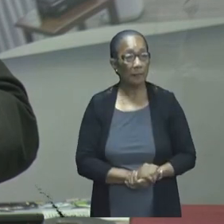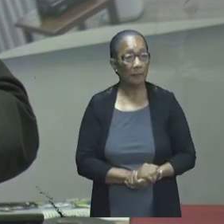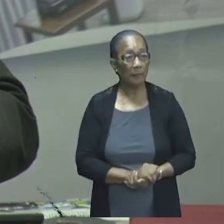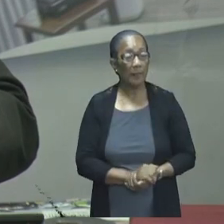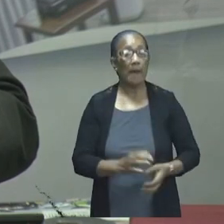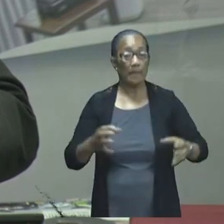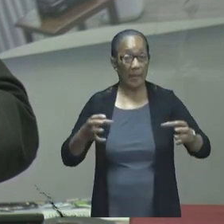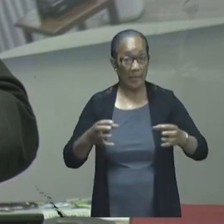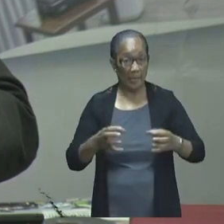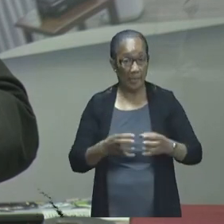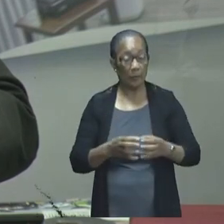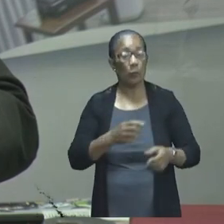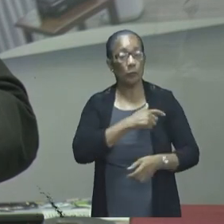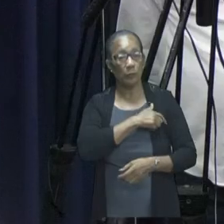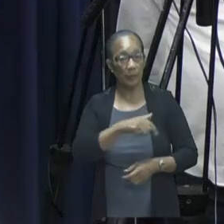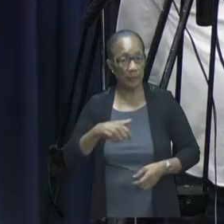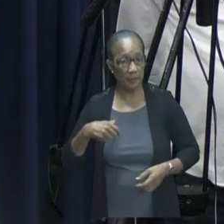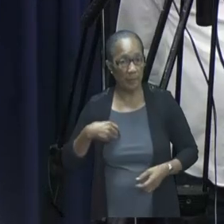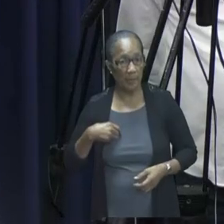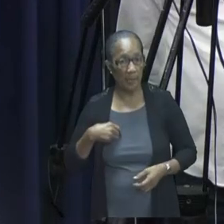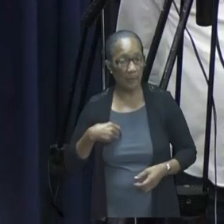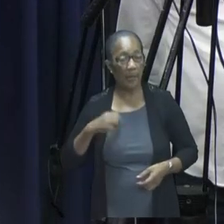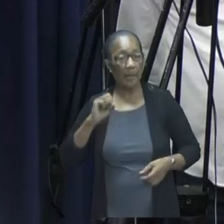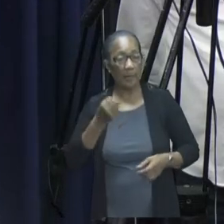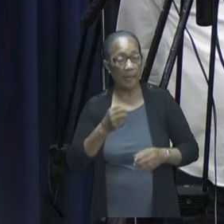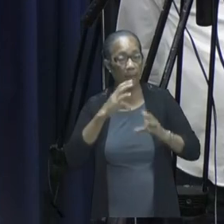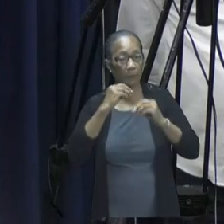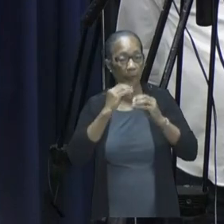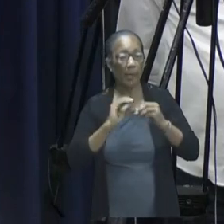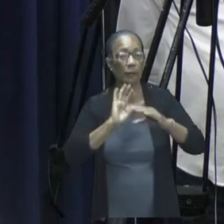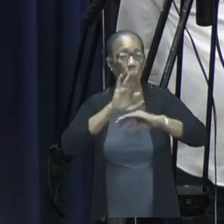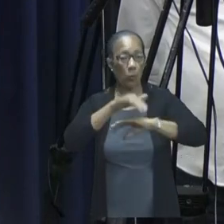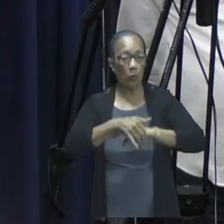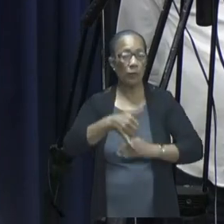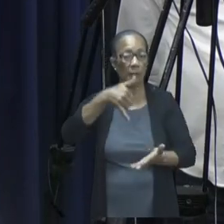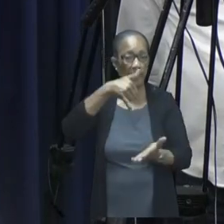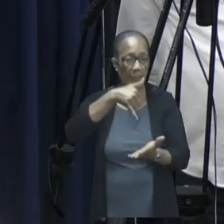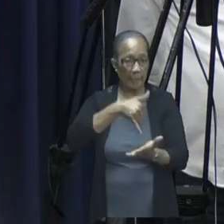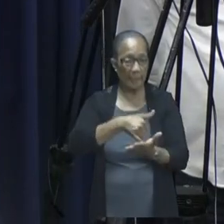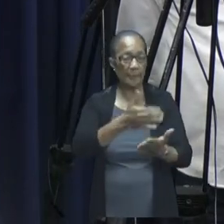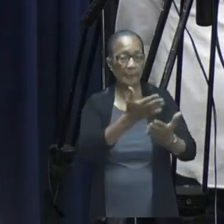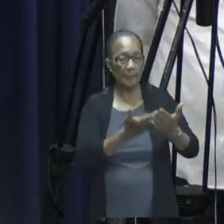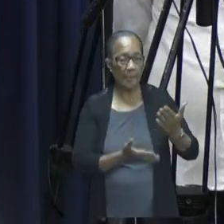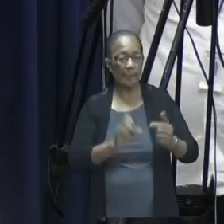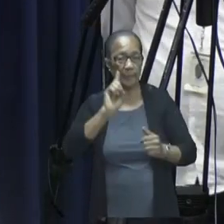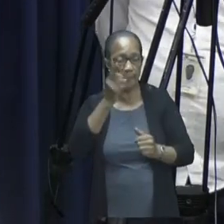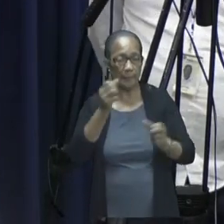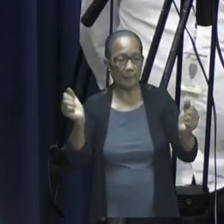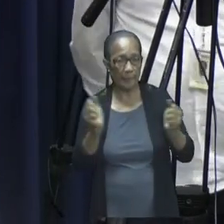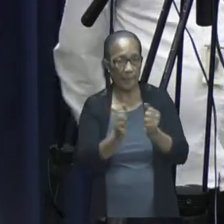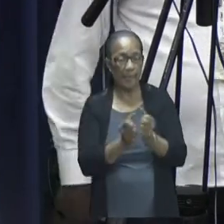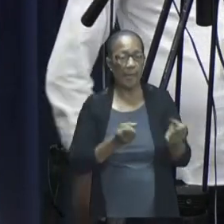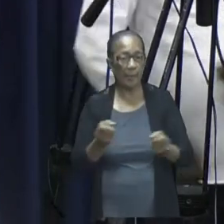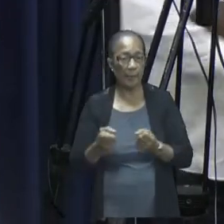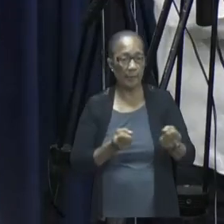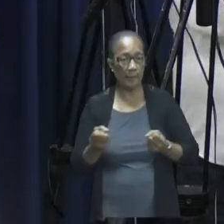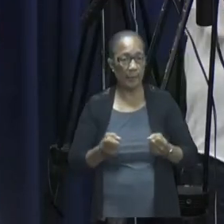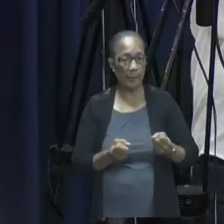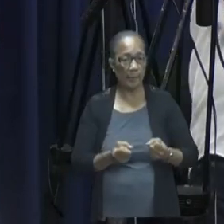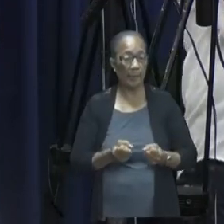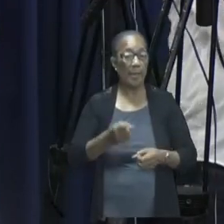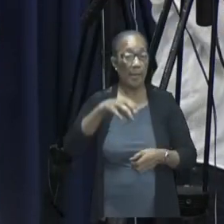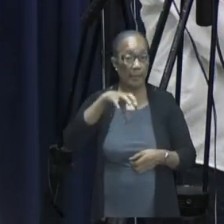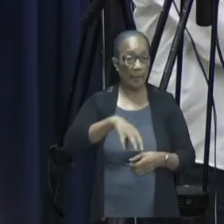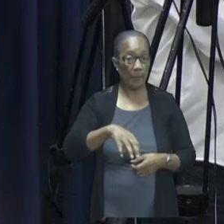bijeenkomst president waarom kunnen praten over naar kiesstelsel in het eerste jaar van de regering kabinet dat van het kabinet